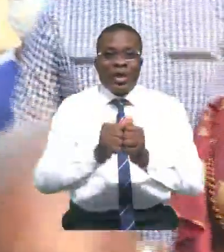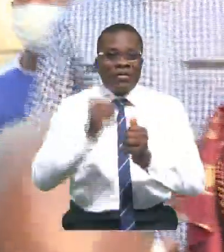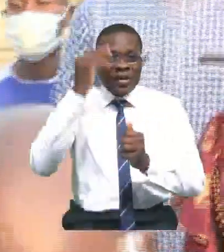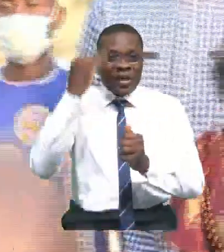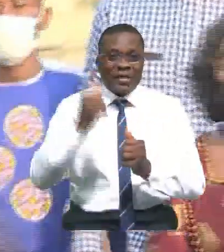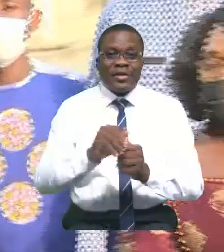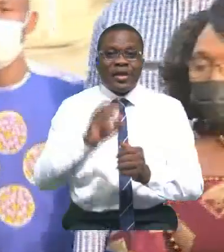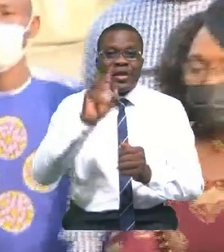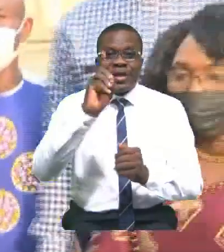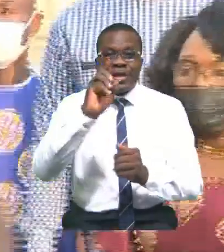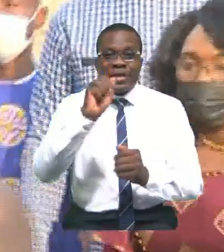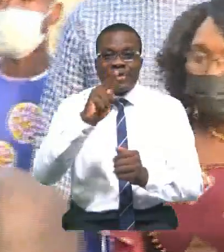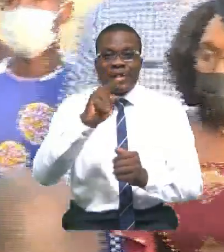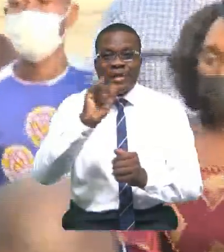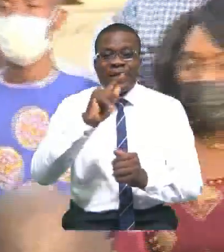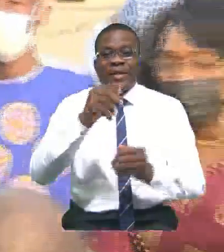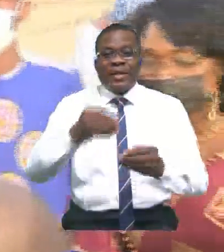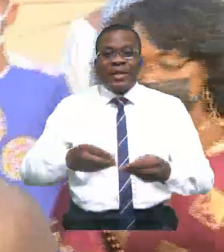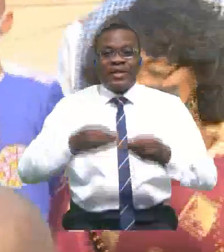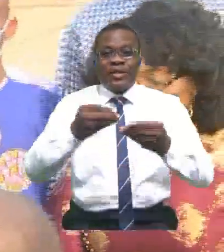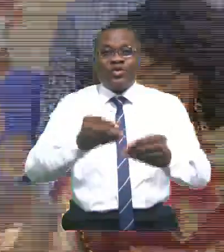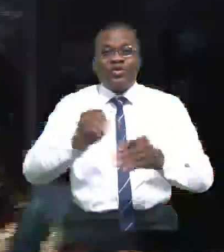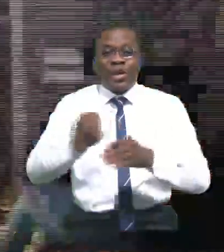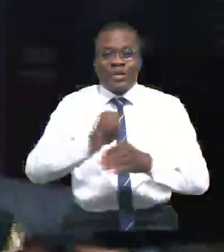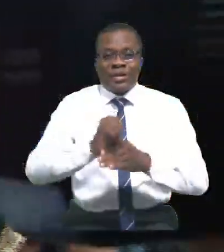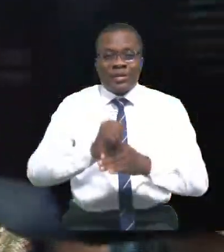ETA qui se soumet à